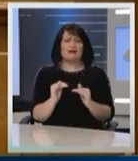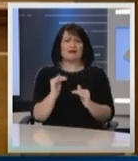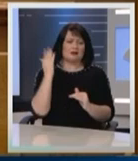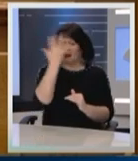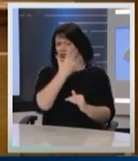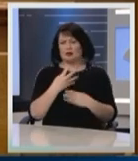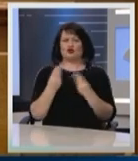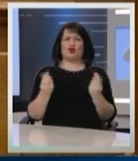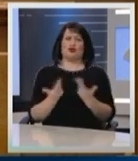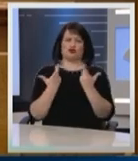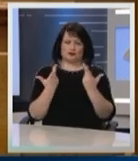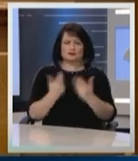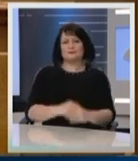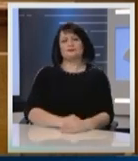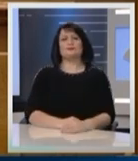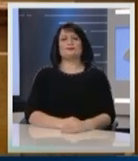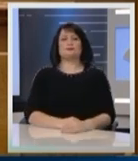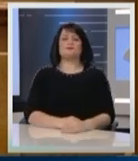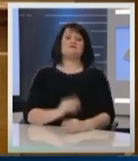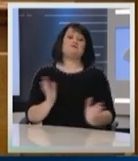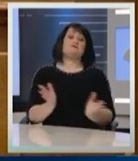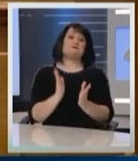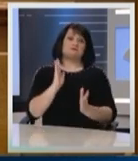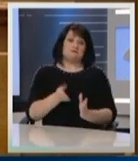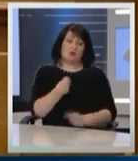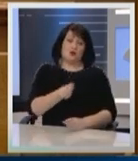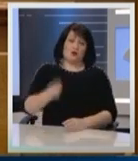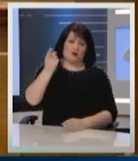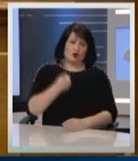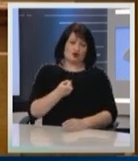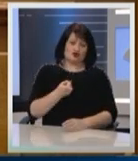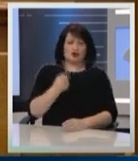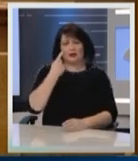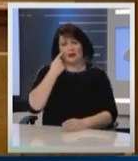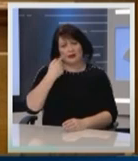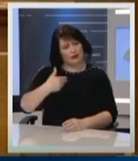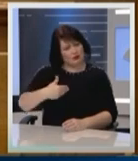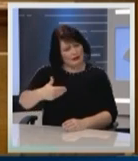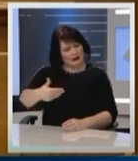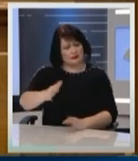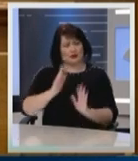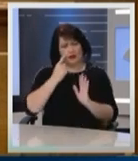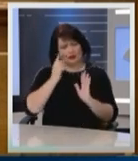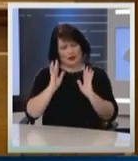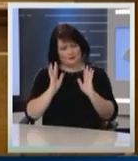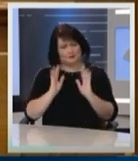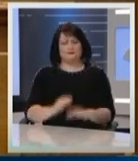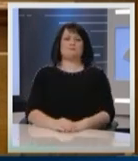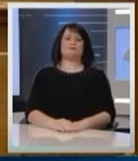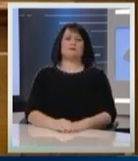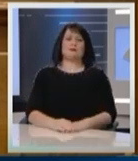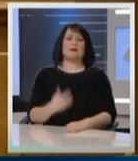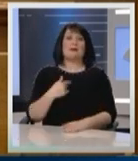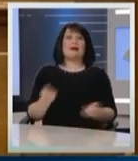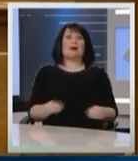μεταμφιασμένους. Αν μπορέσουν να μεγαλώσουν, έχει καλώς. Θα τους δούμε στη συνέχεια. Με τα όσα